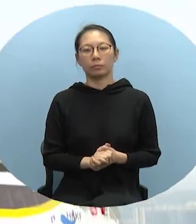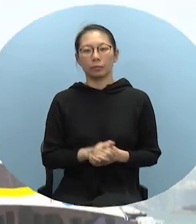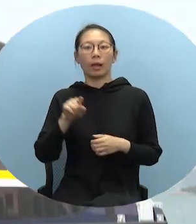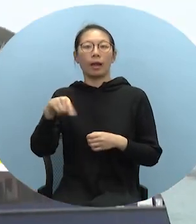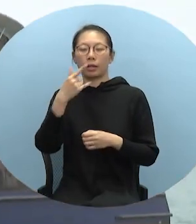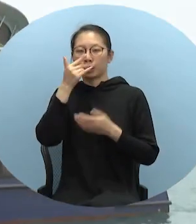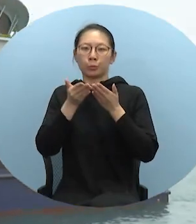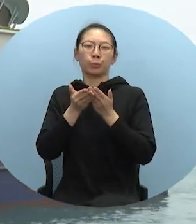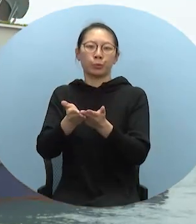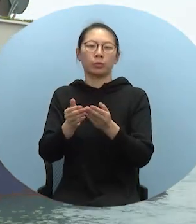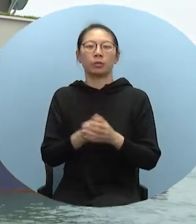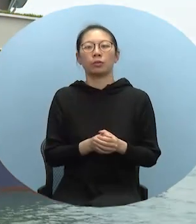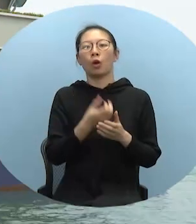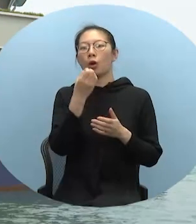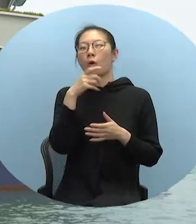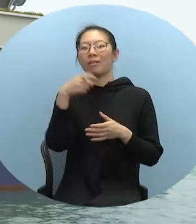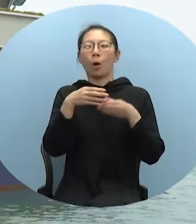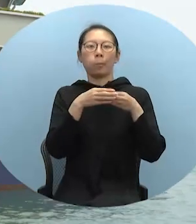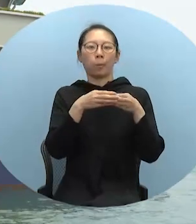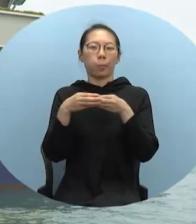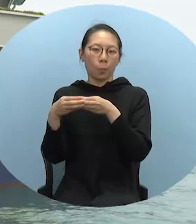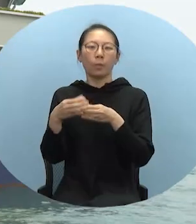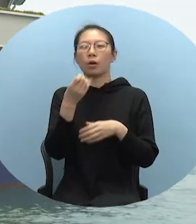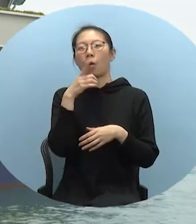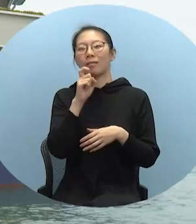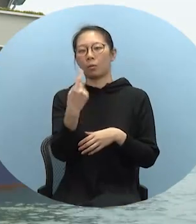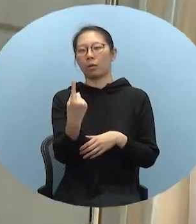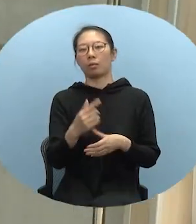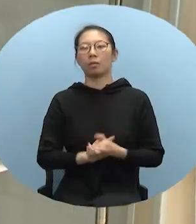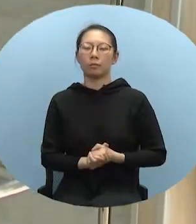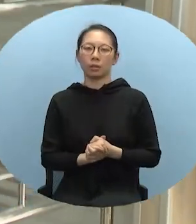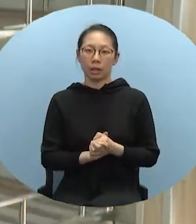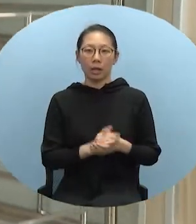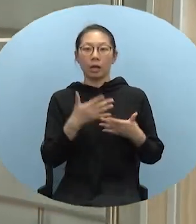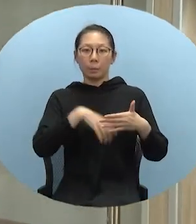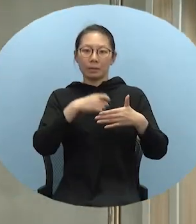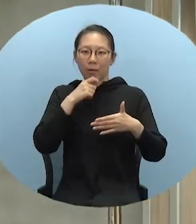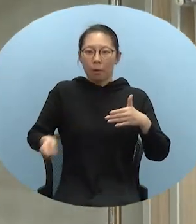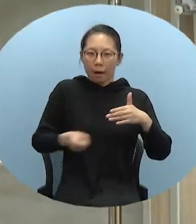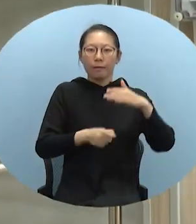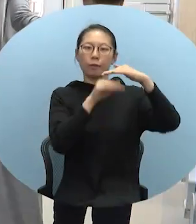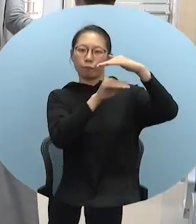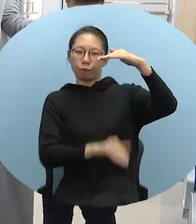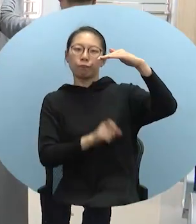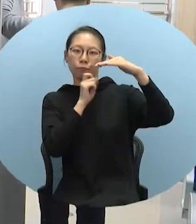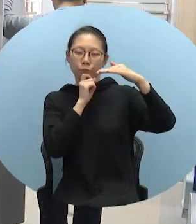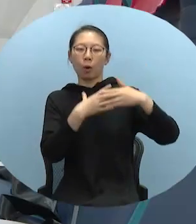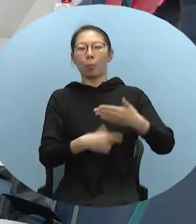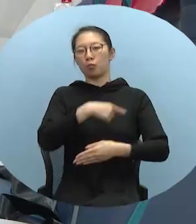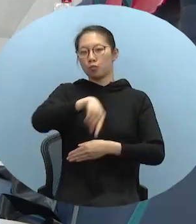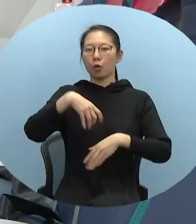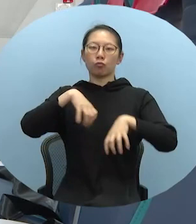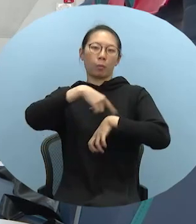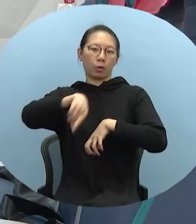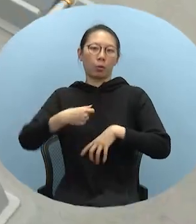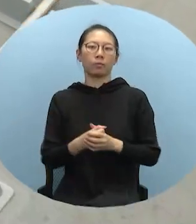另一道步嘅新船系港九小轮嘅港九一号，船舱入面除咗行李架、哺乳区同埋宠物